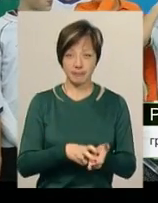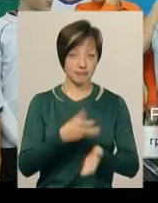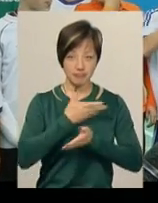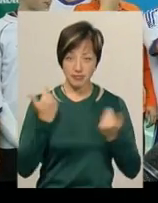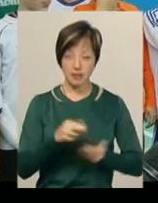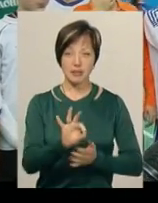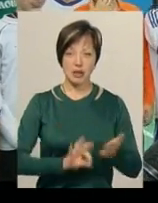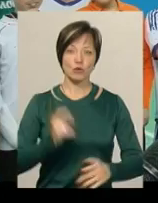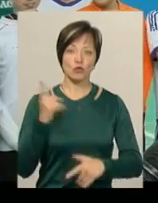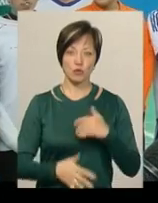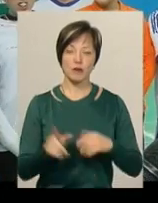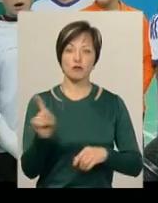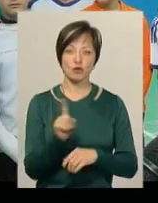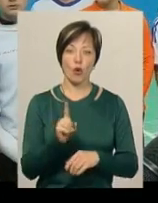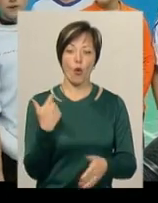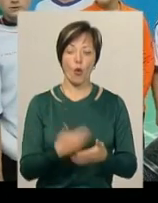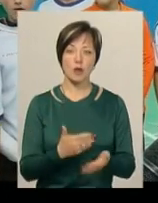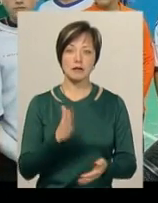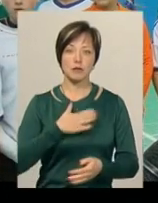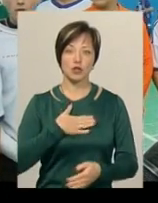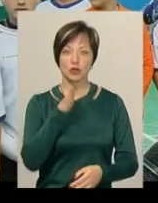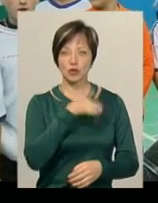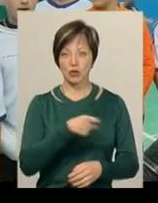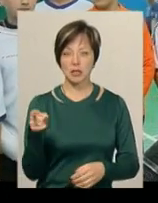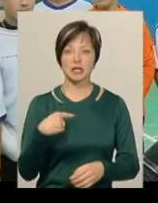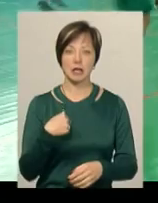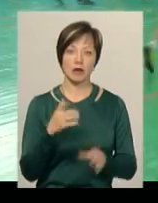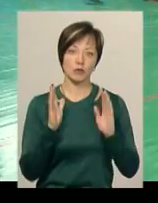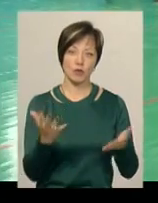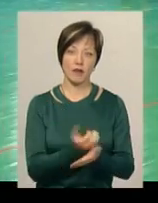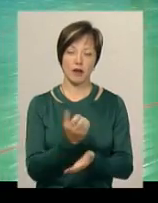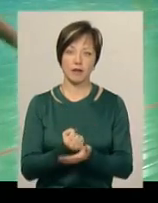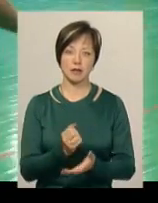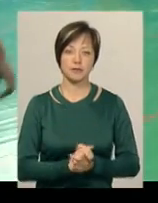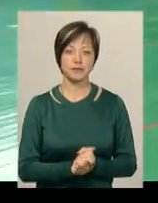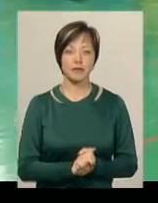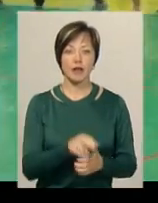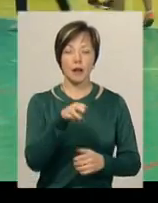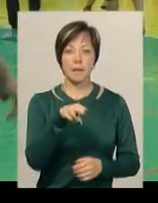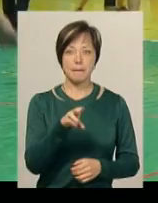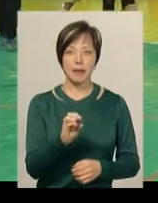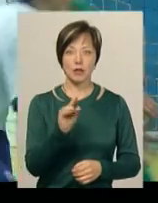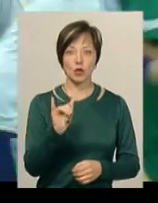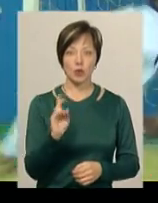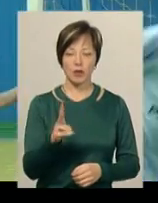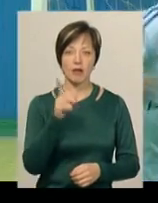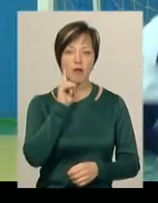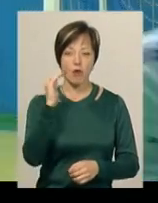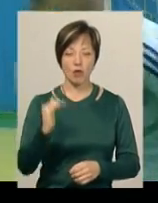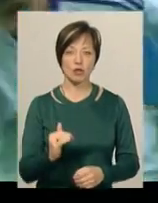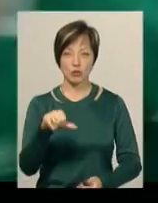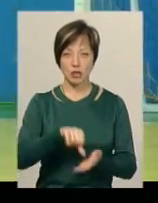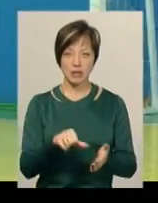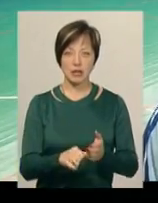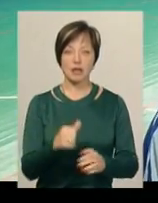відразу зрозумів, що 8-й час я виграю, я буду виграти. Денис Петрук тут наймолодший гравець. Гандболом він